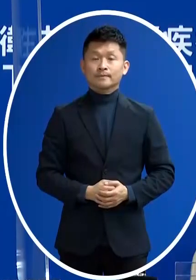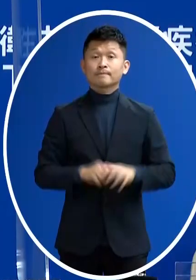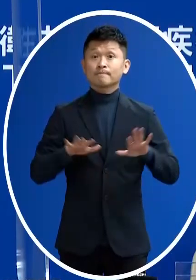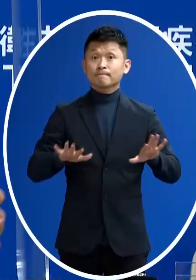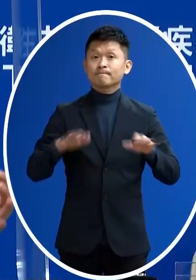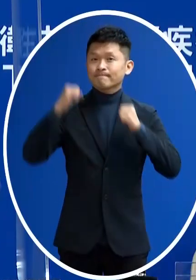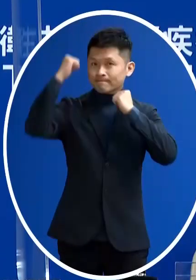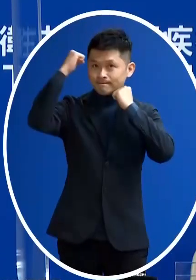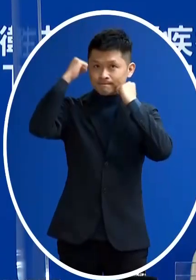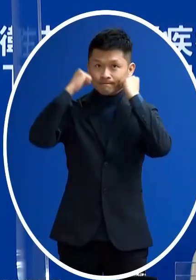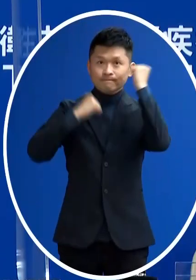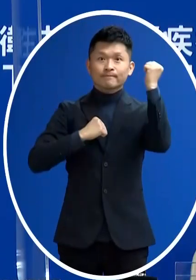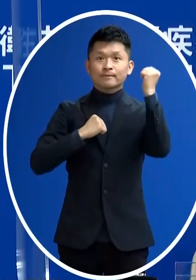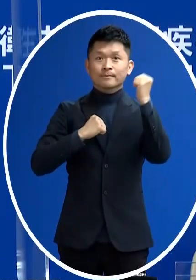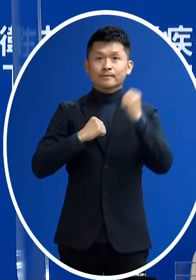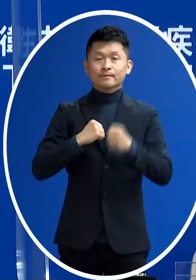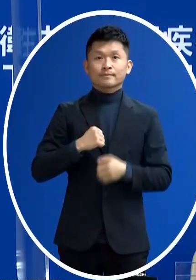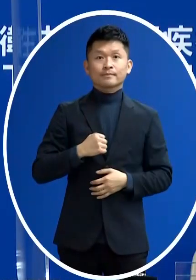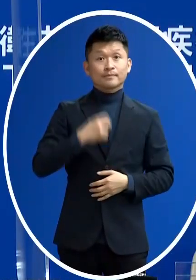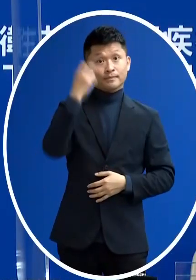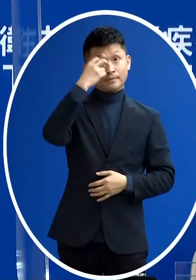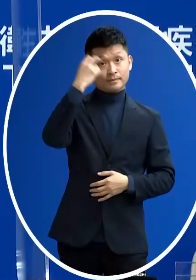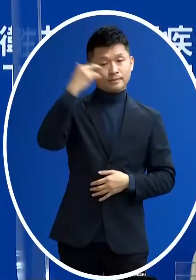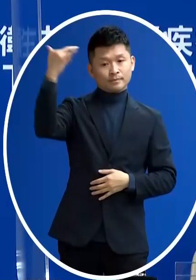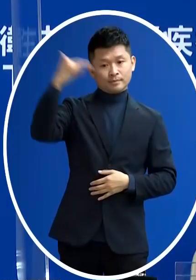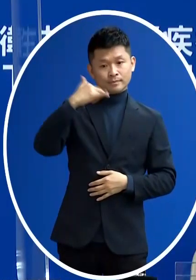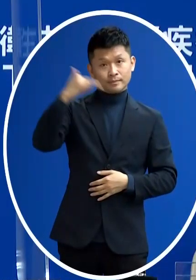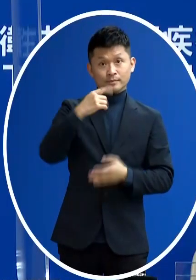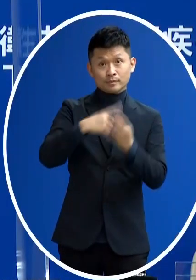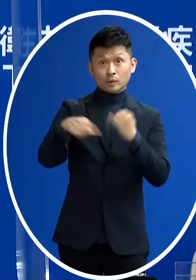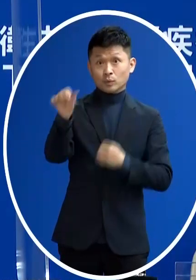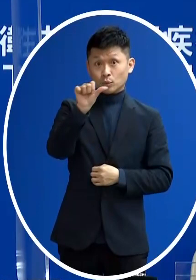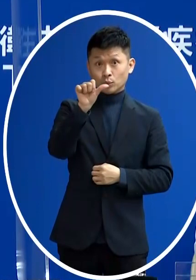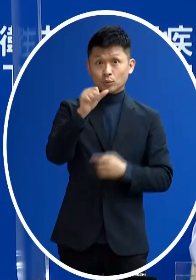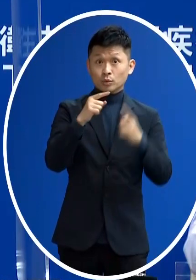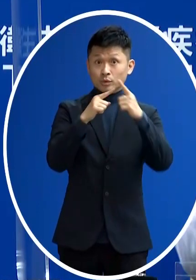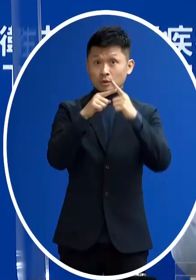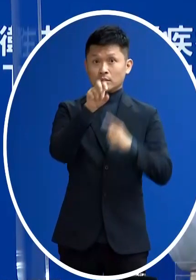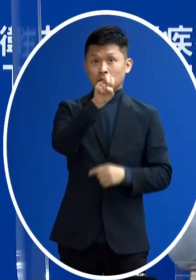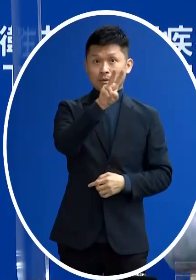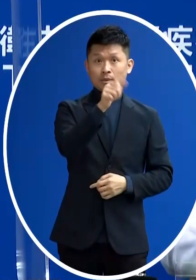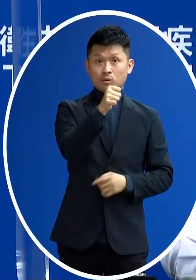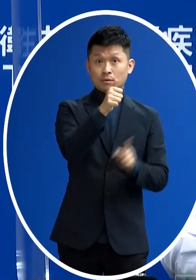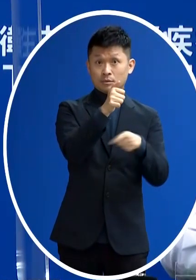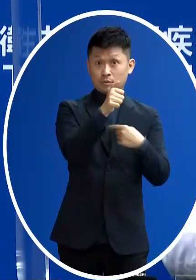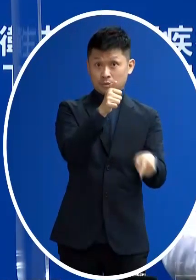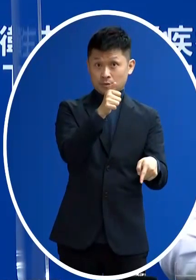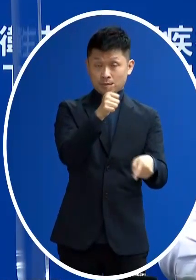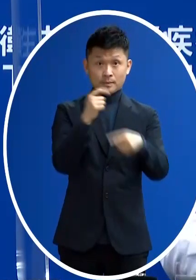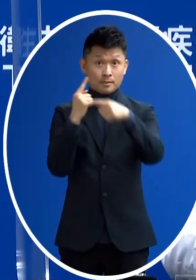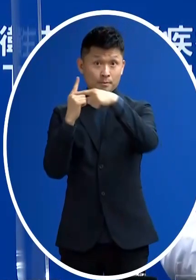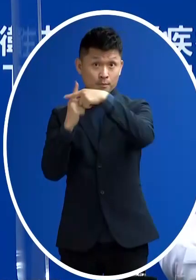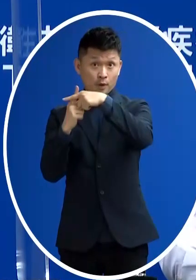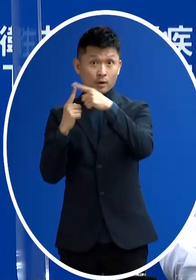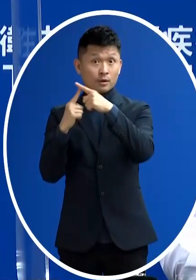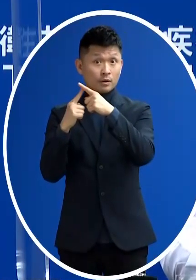那今天早上检查了5个航班哈，实际的人数是250人，